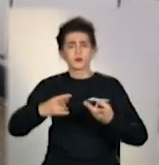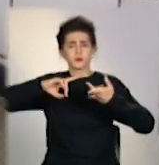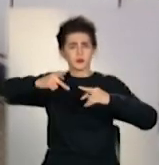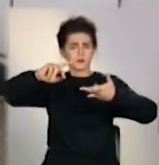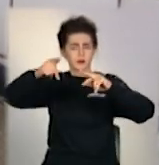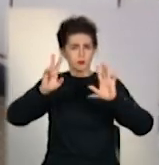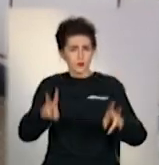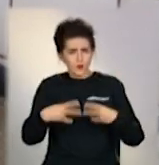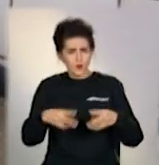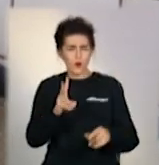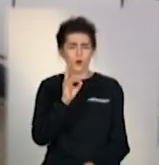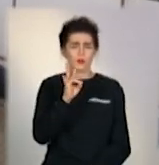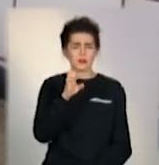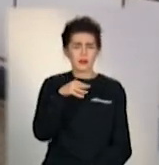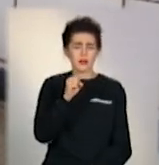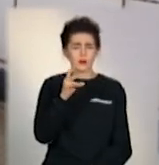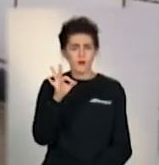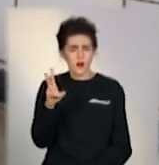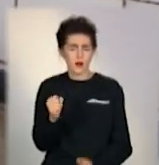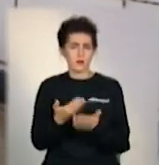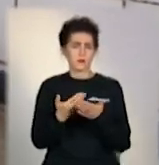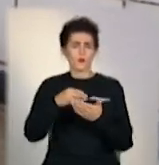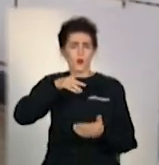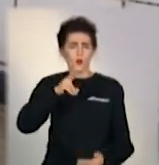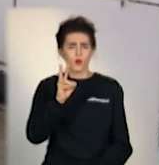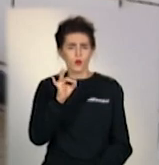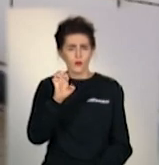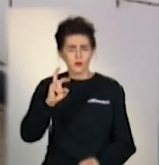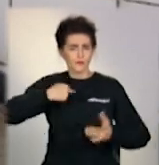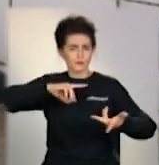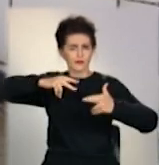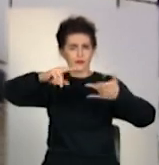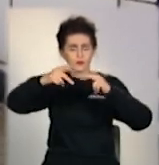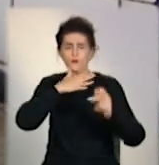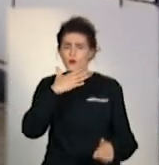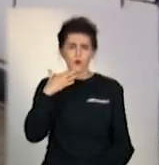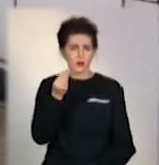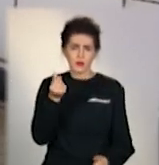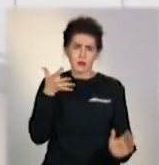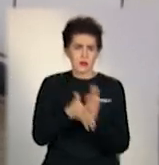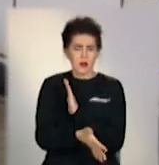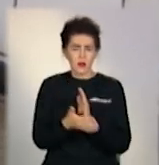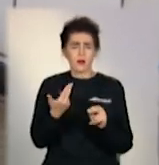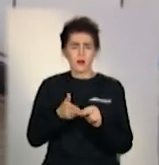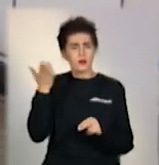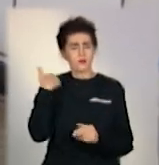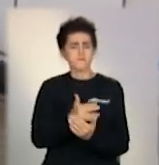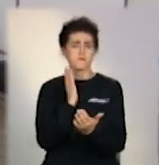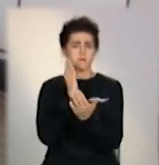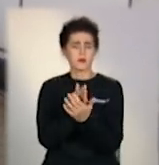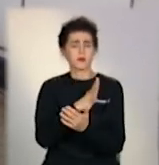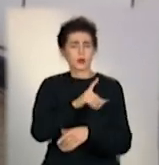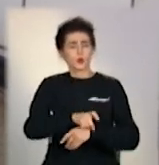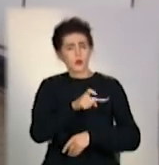Константиновку, в Покровск для того, чтобы сесть на поезд. Люди тратят очень много денег на такси, чтобы доехать. Раньше он ездил до